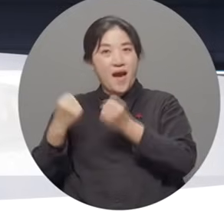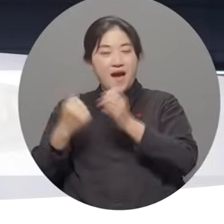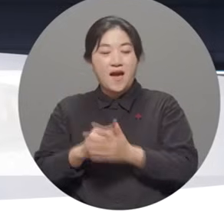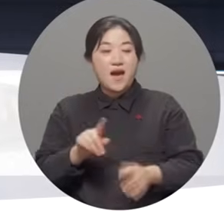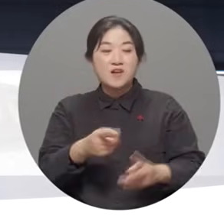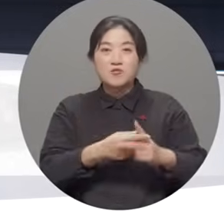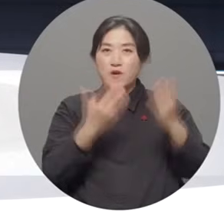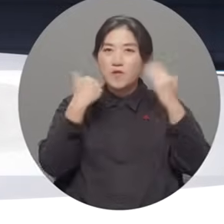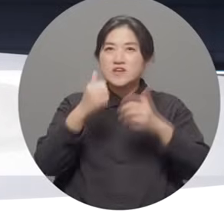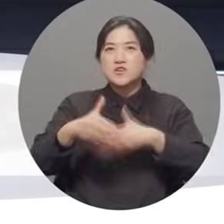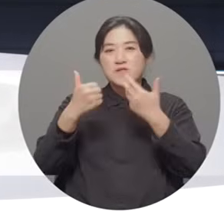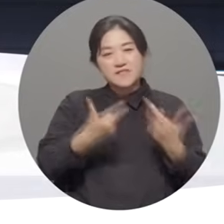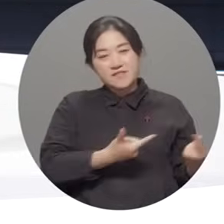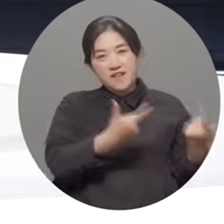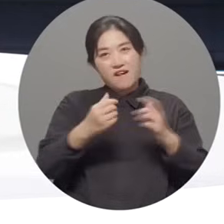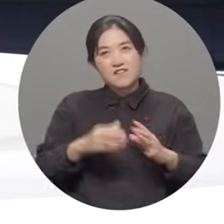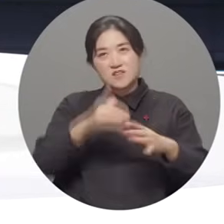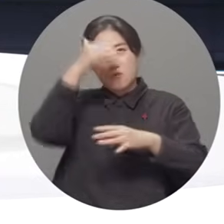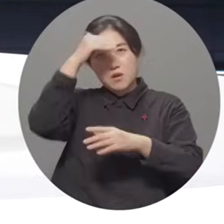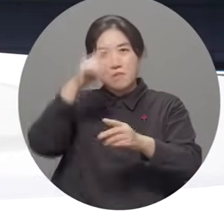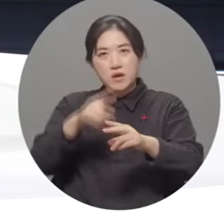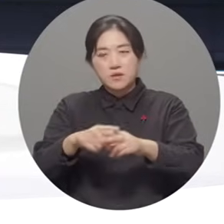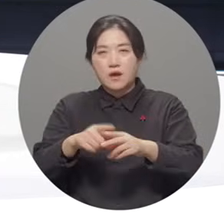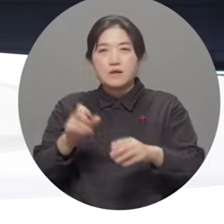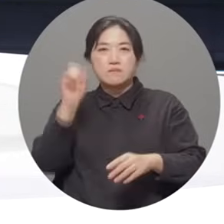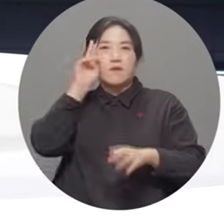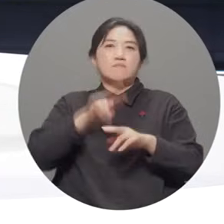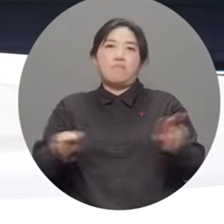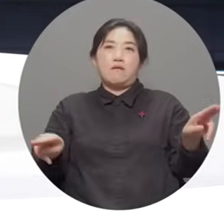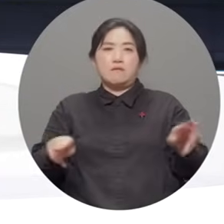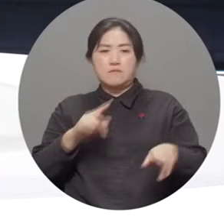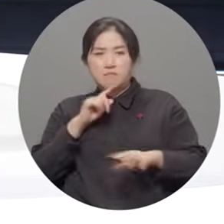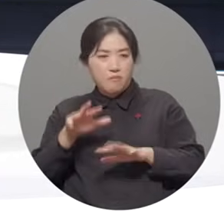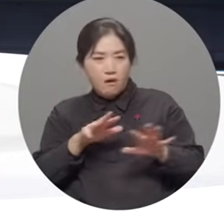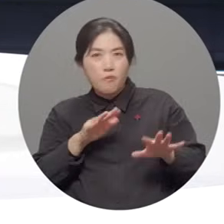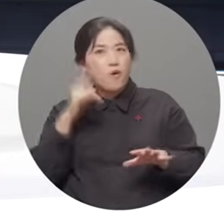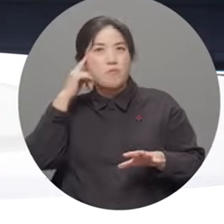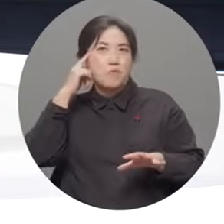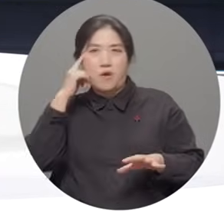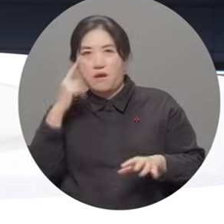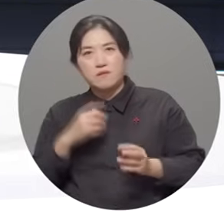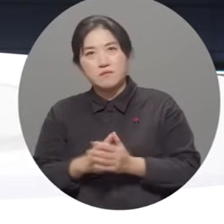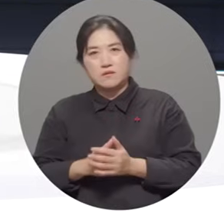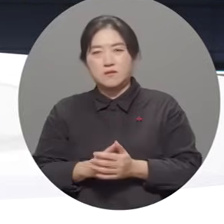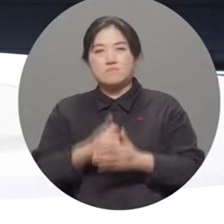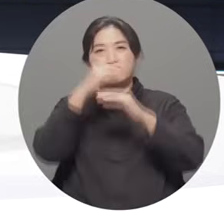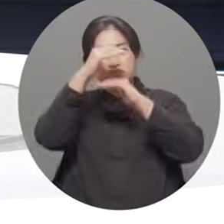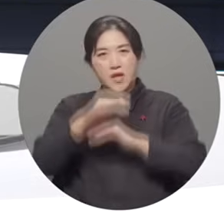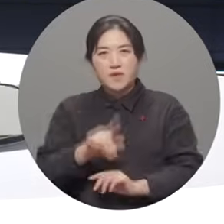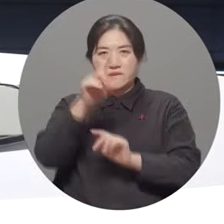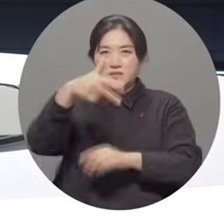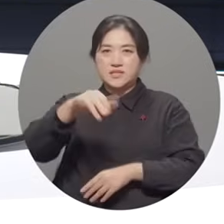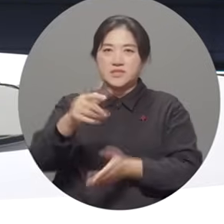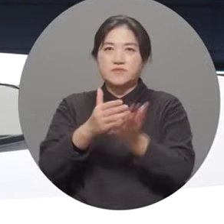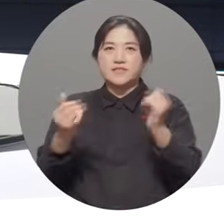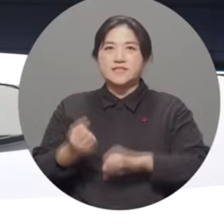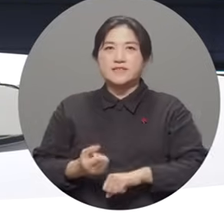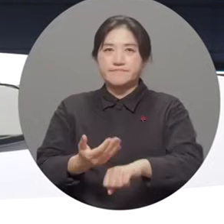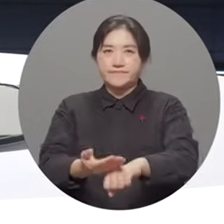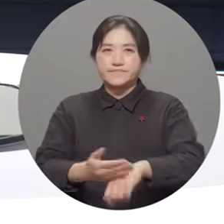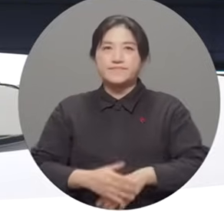초등학교에서 이 영화를 단체 관람하려다 돌연 취소해 논란이 일고 있습니다. 어떻게 된 일인지 이지은 기자가